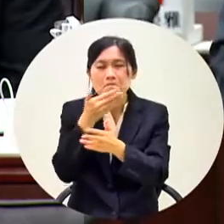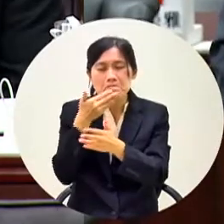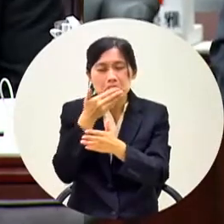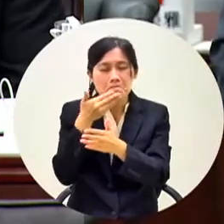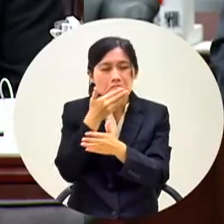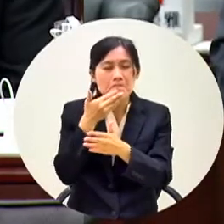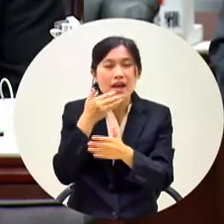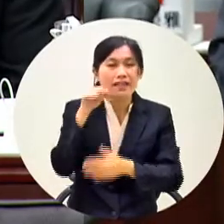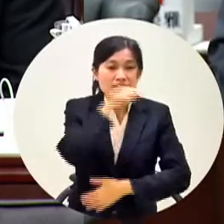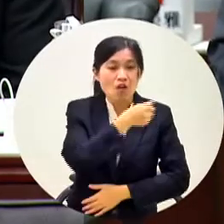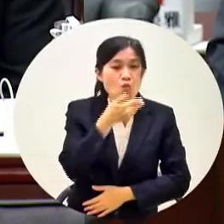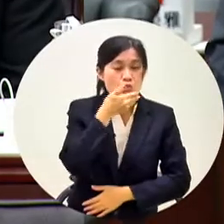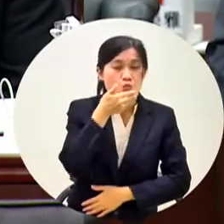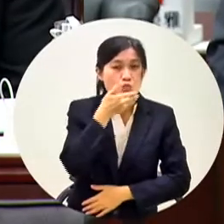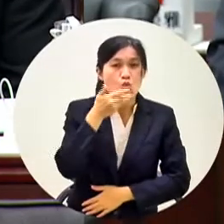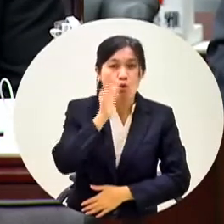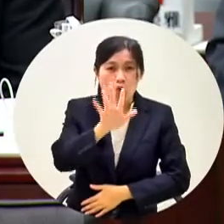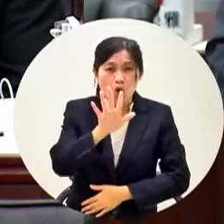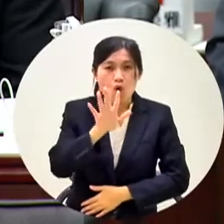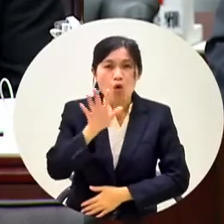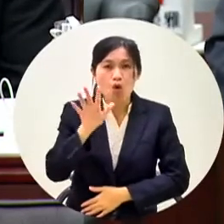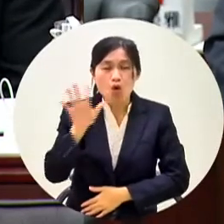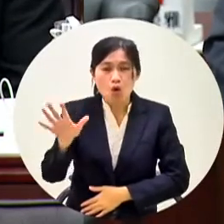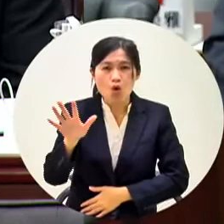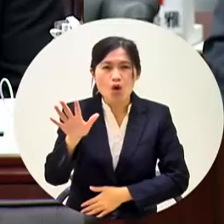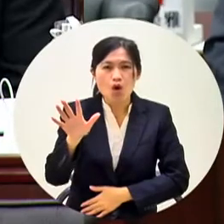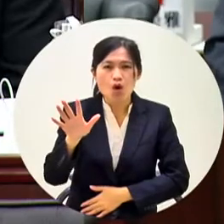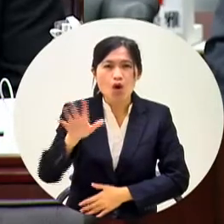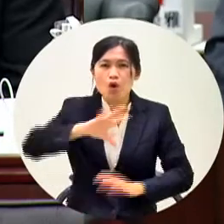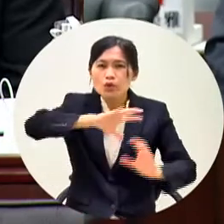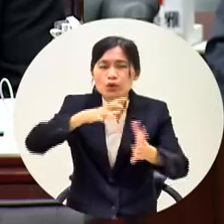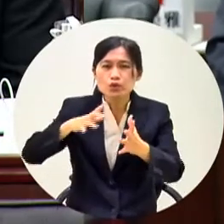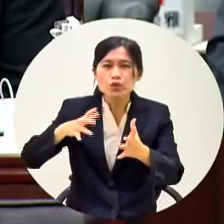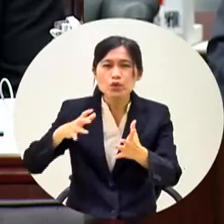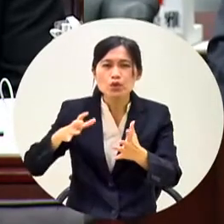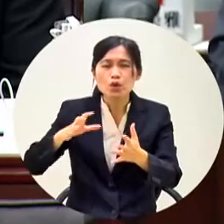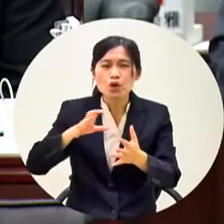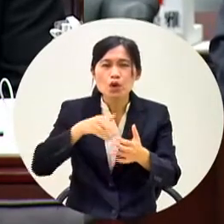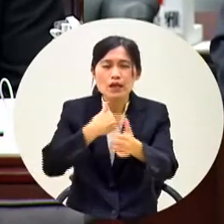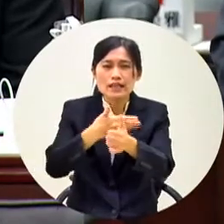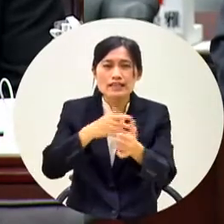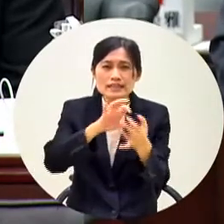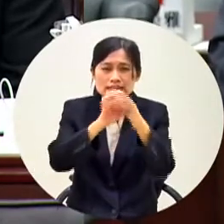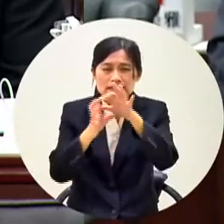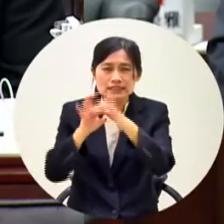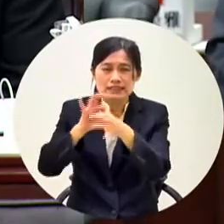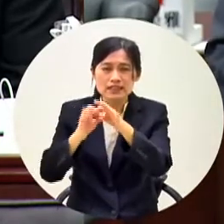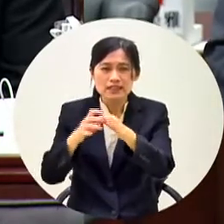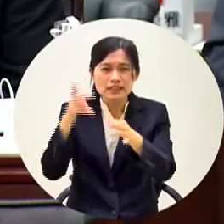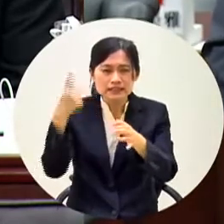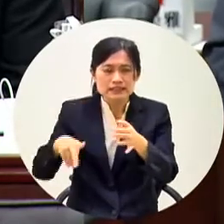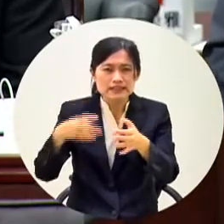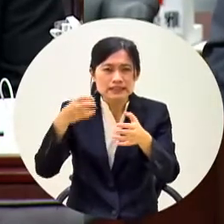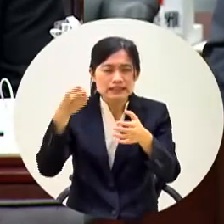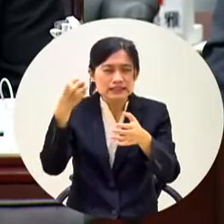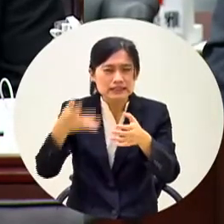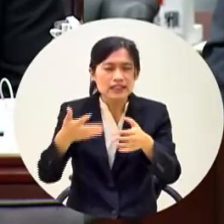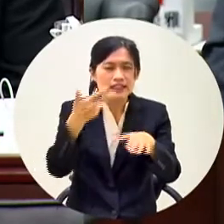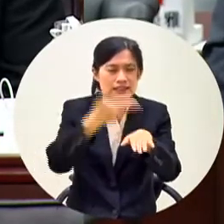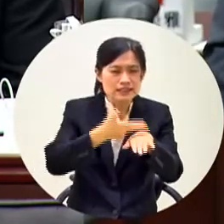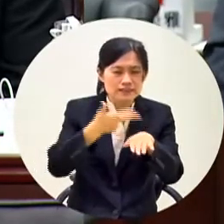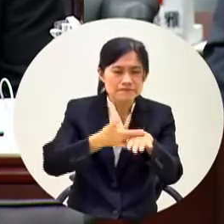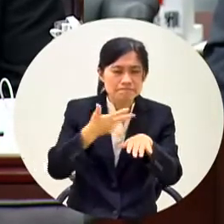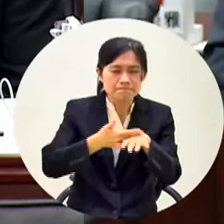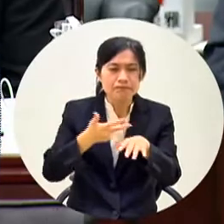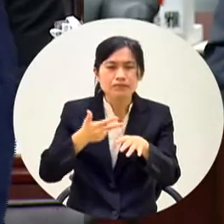那全球供应链的重组，它在整个美中的之间，不管是科技的竞争或